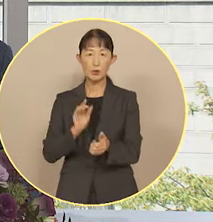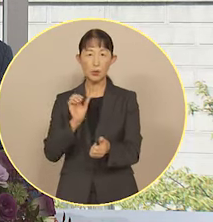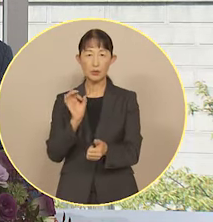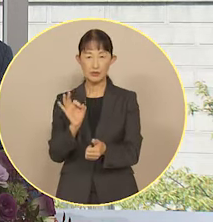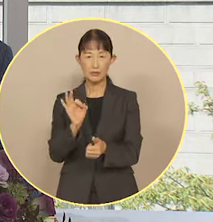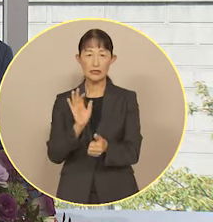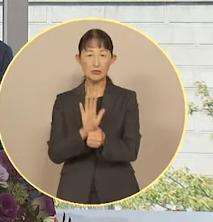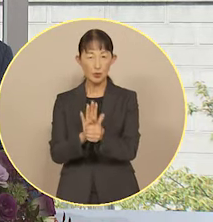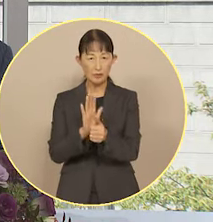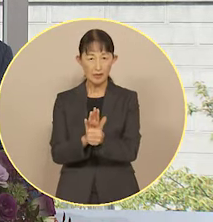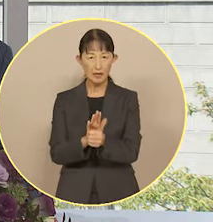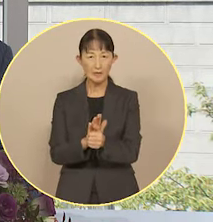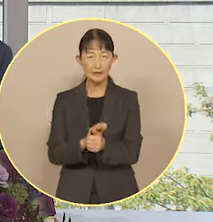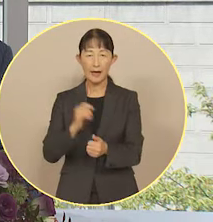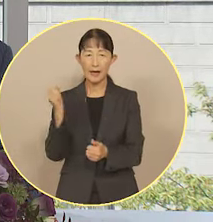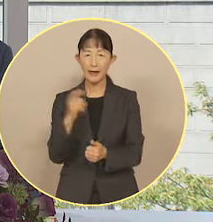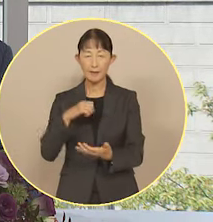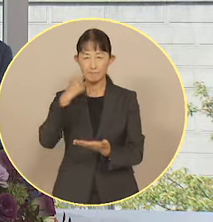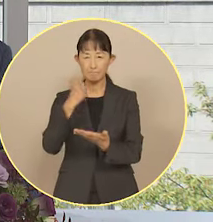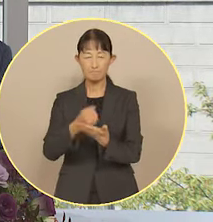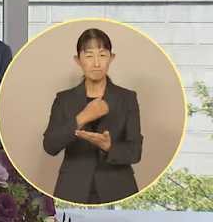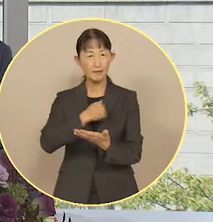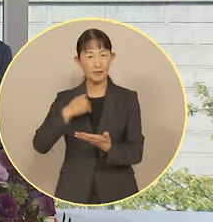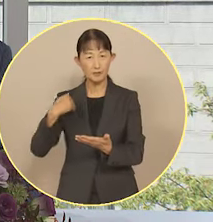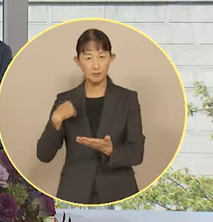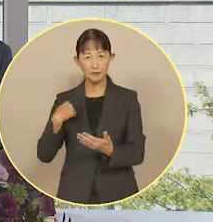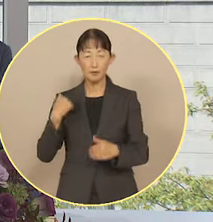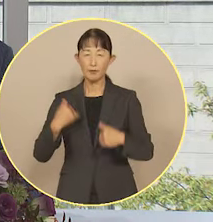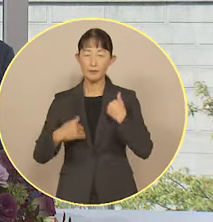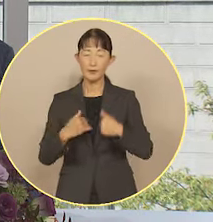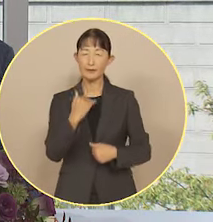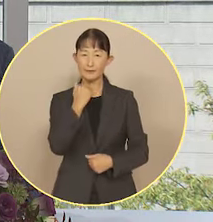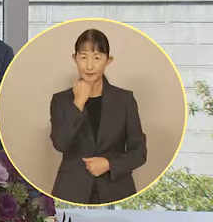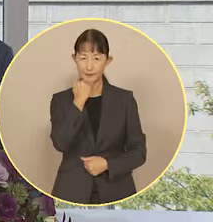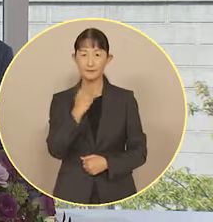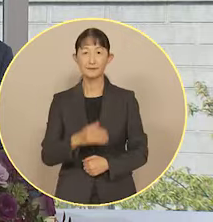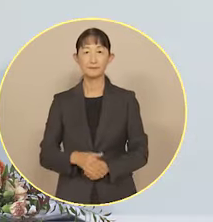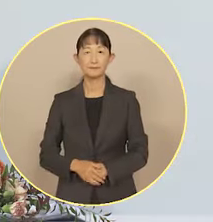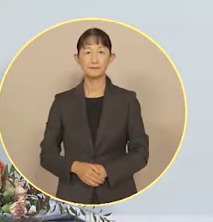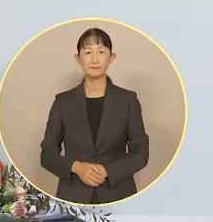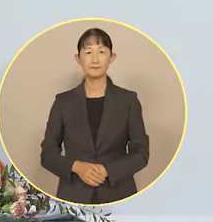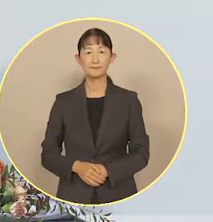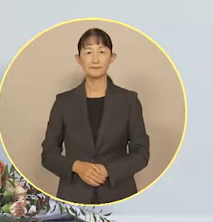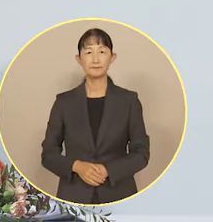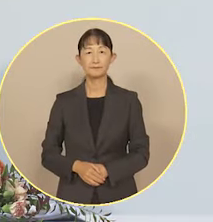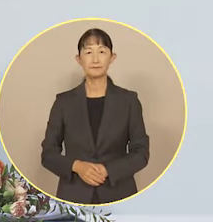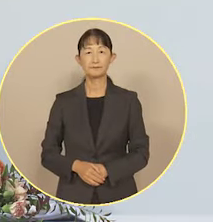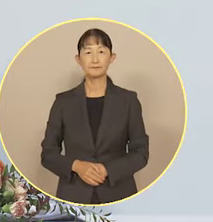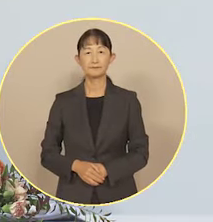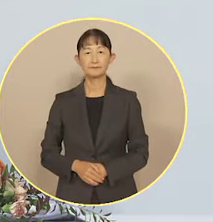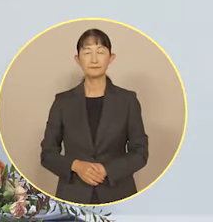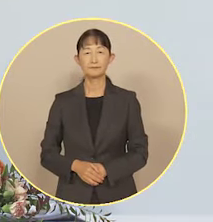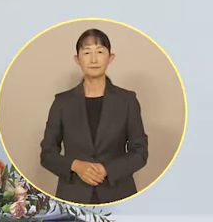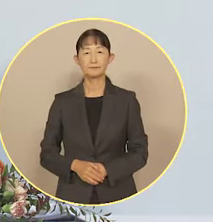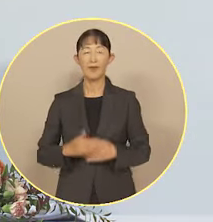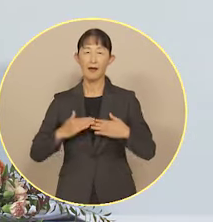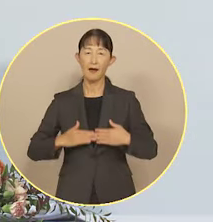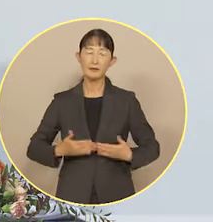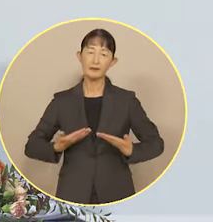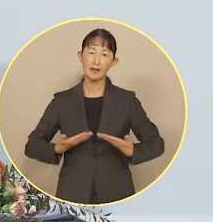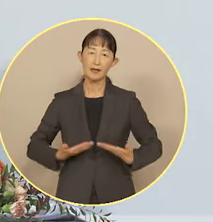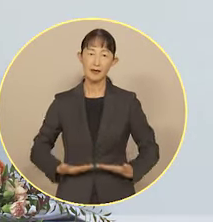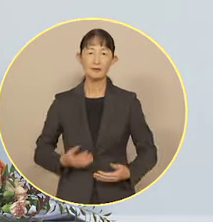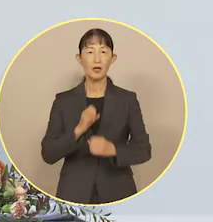が1日も早く実現されること強く期待しております安全安心